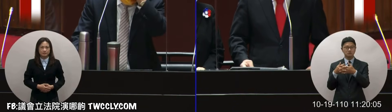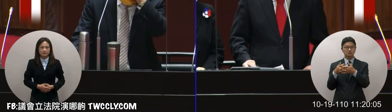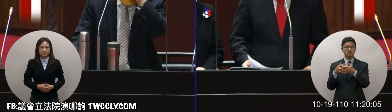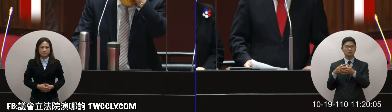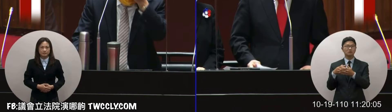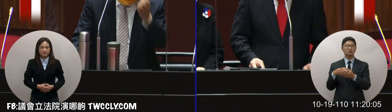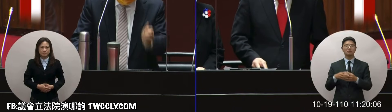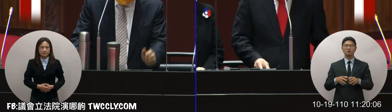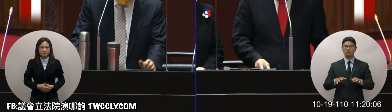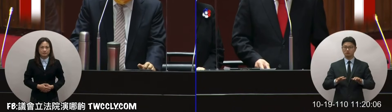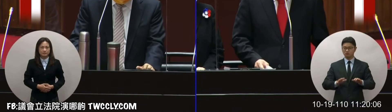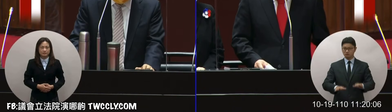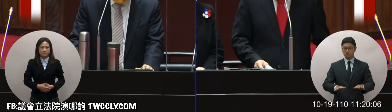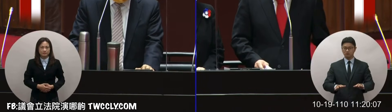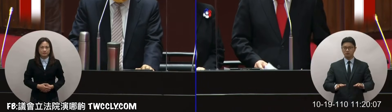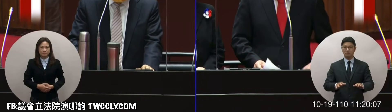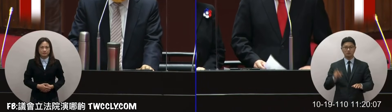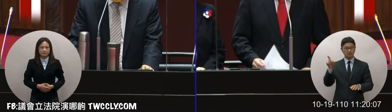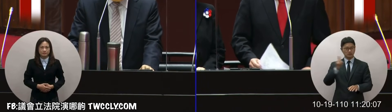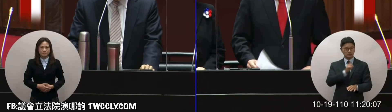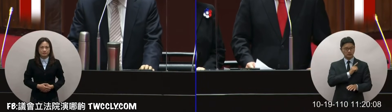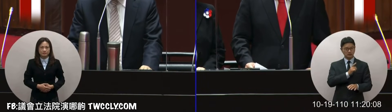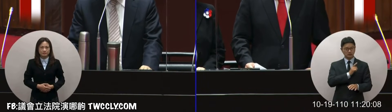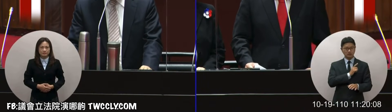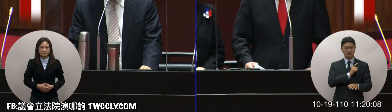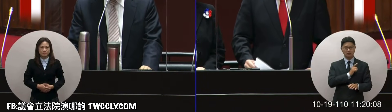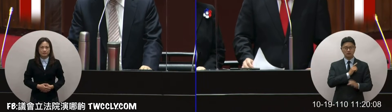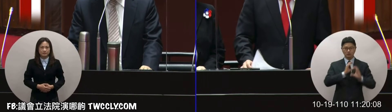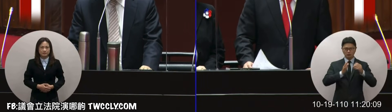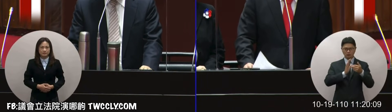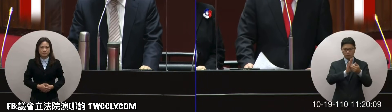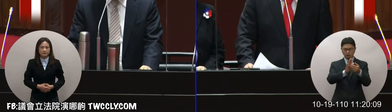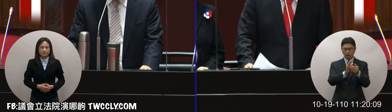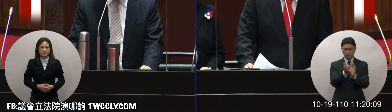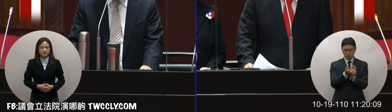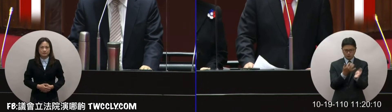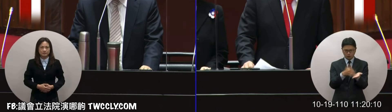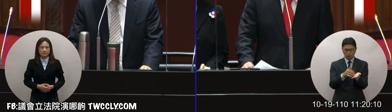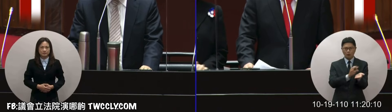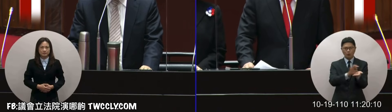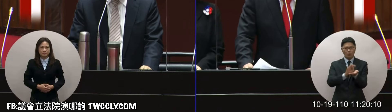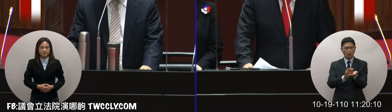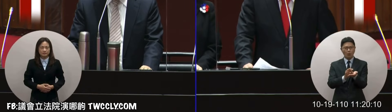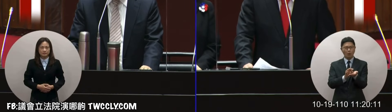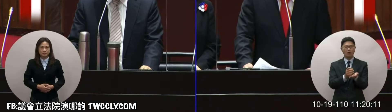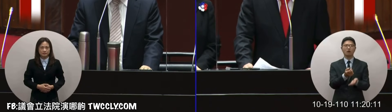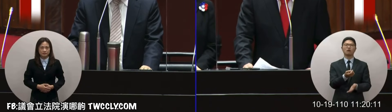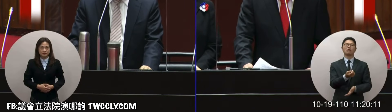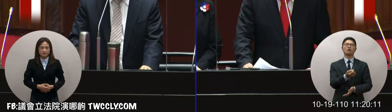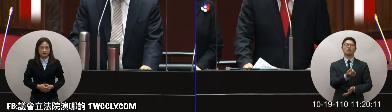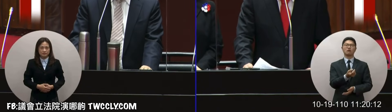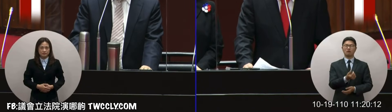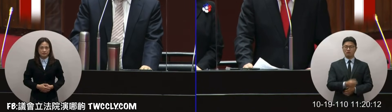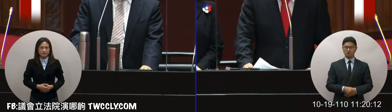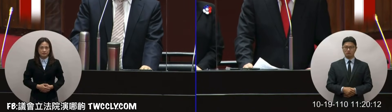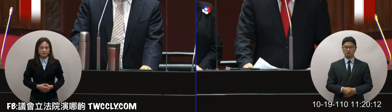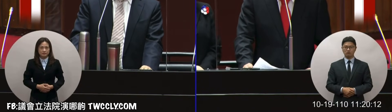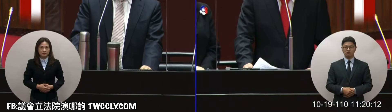美国都没有这么高的国防预算，美国大概占